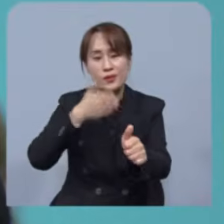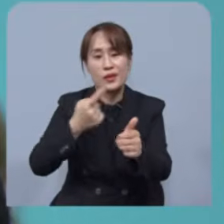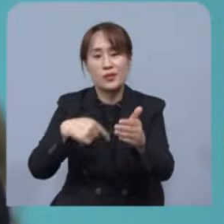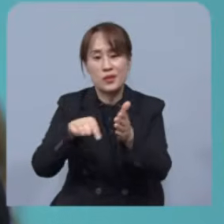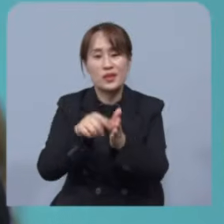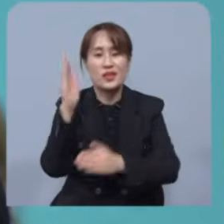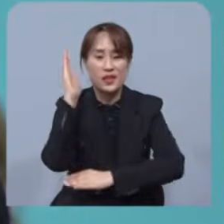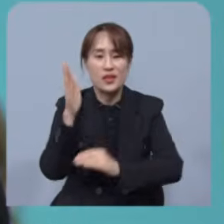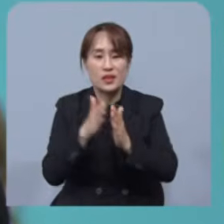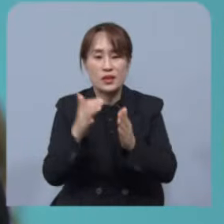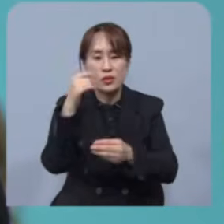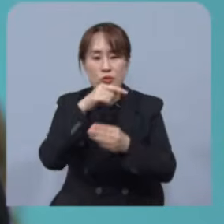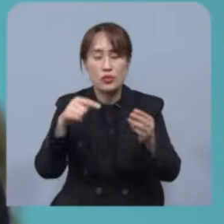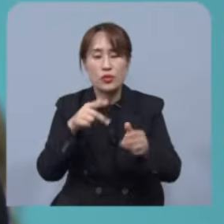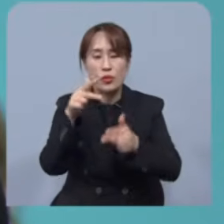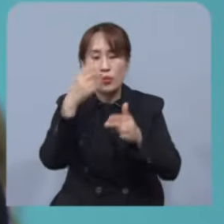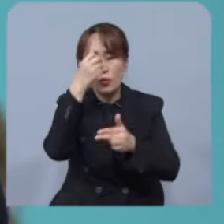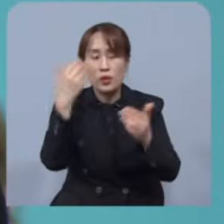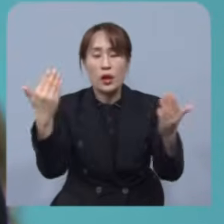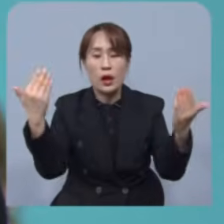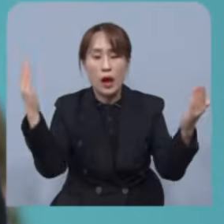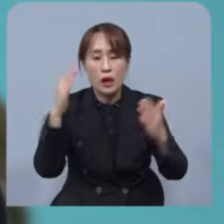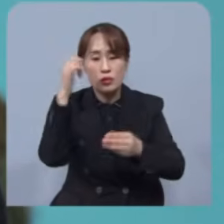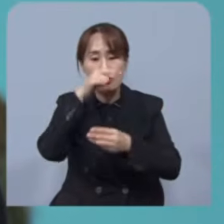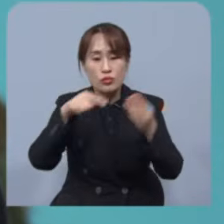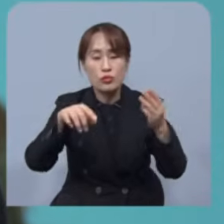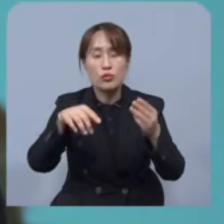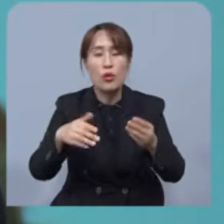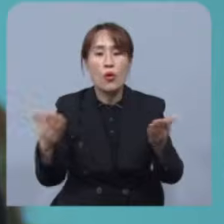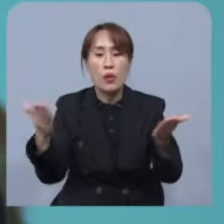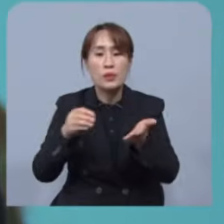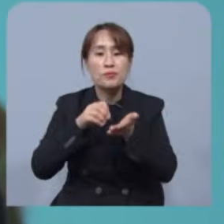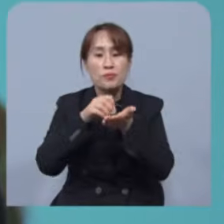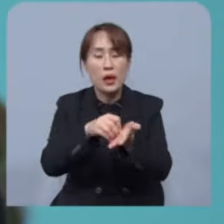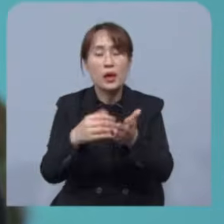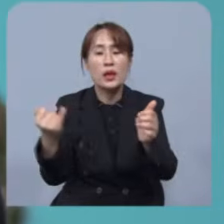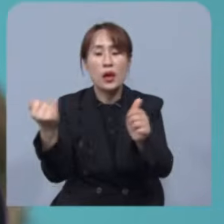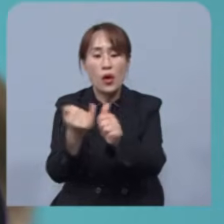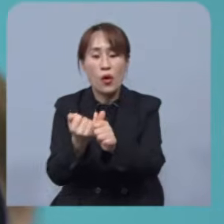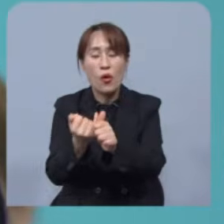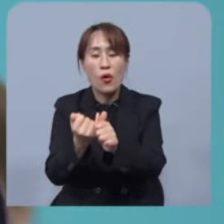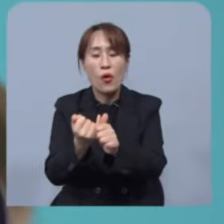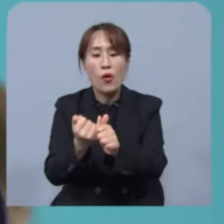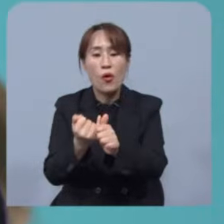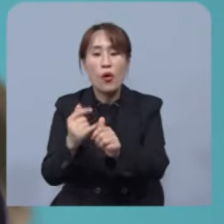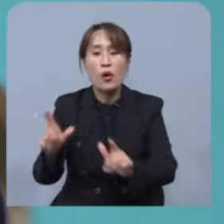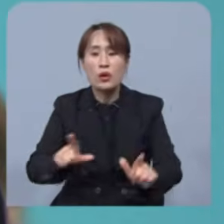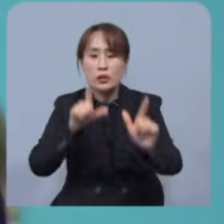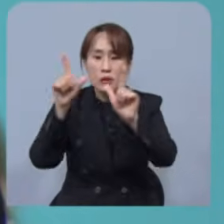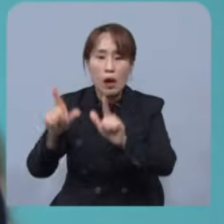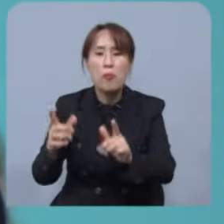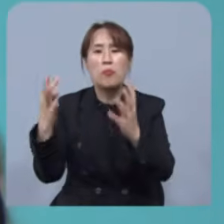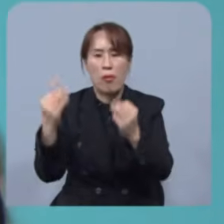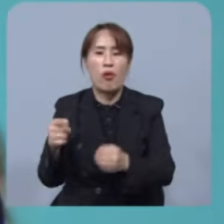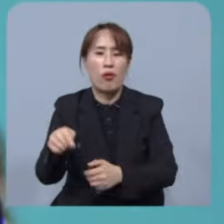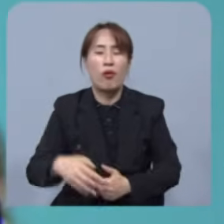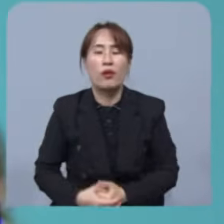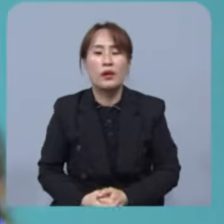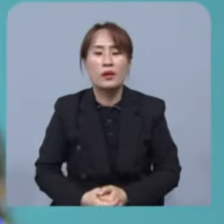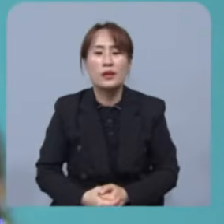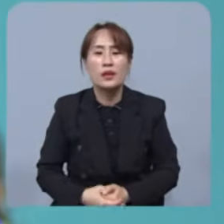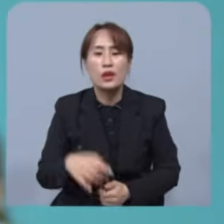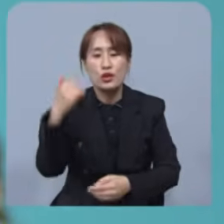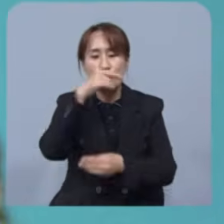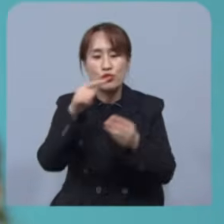섰습니다. 충주공고 학생들은 충주에서 직장을 갖고 결혼하여 정주하는 비율이 매우 높습니다.